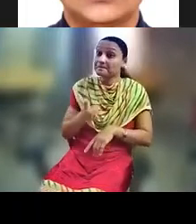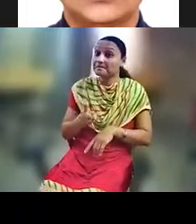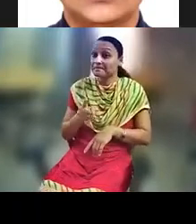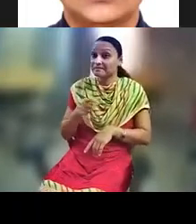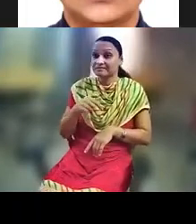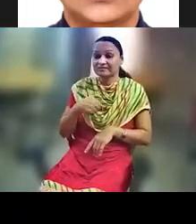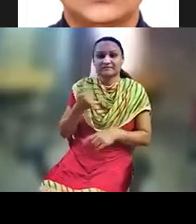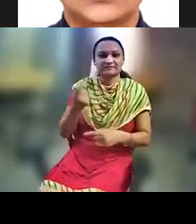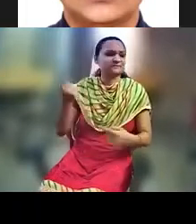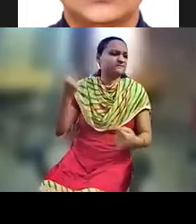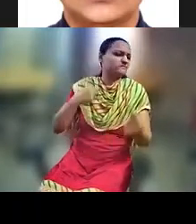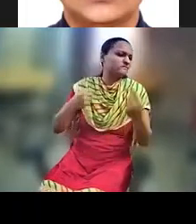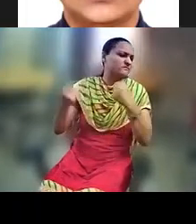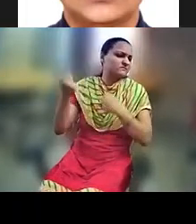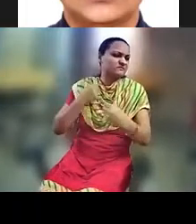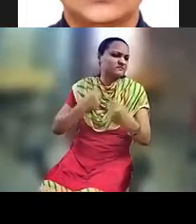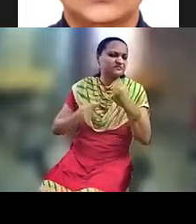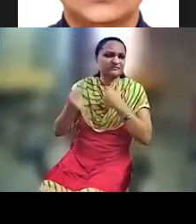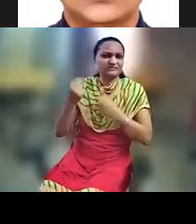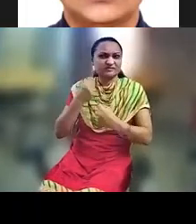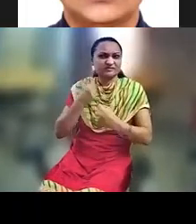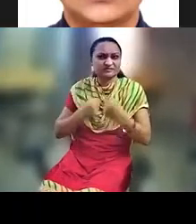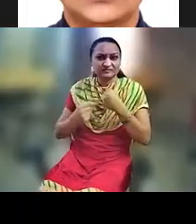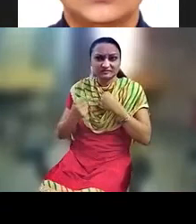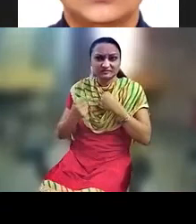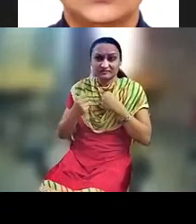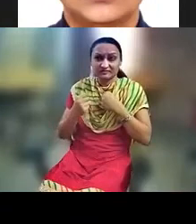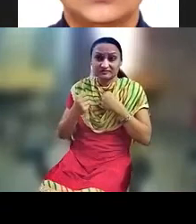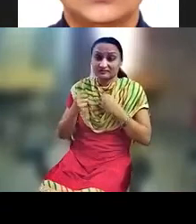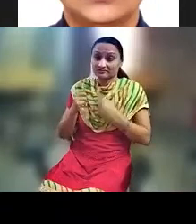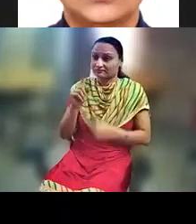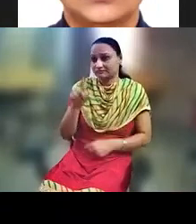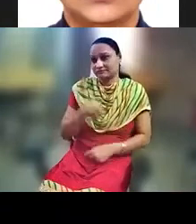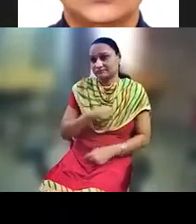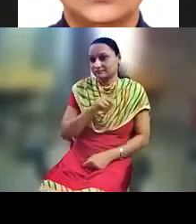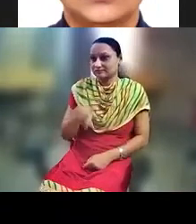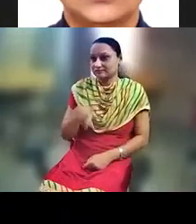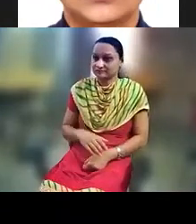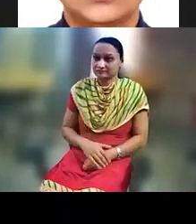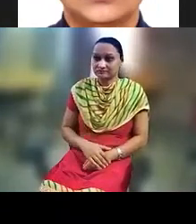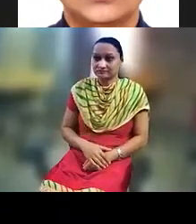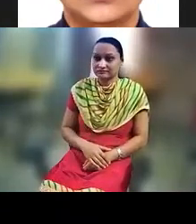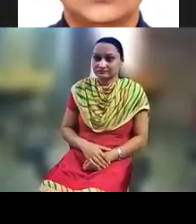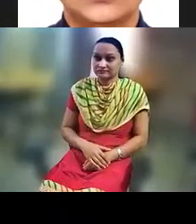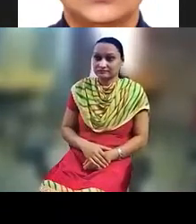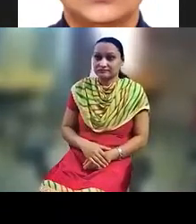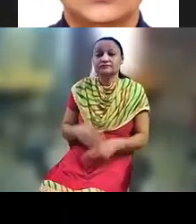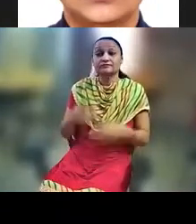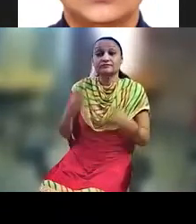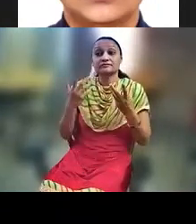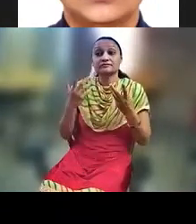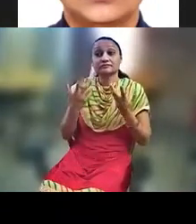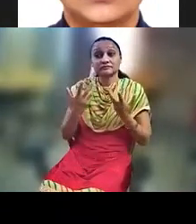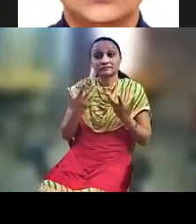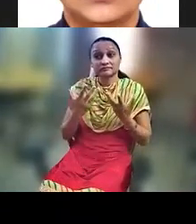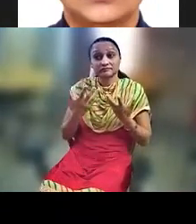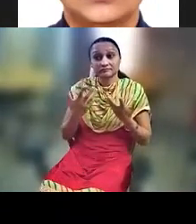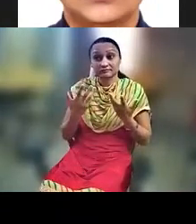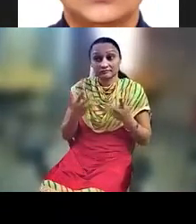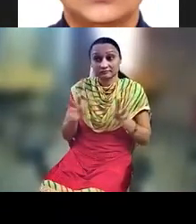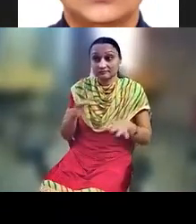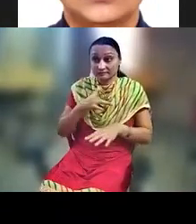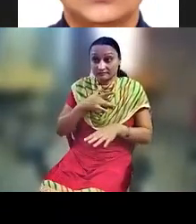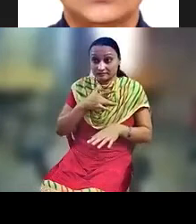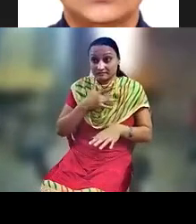बहुत कम आंकता है तो वो ठीक नहीं है। और जनरेट इमोशंस दैट लीड टू गुड फीलिंग्स।